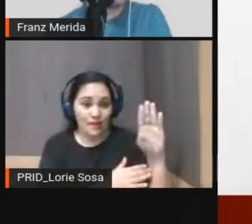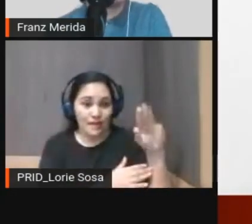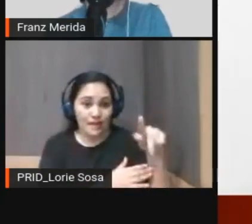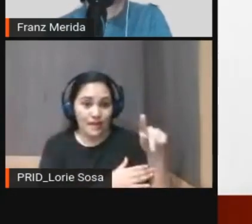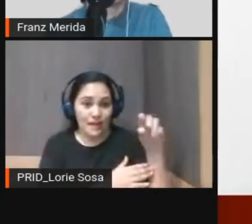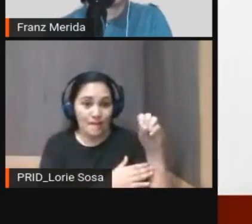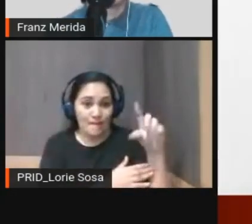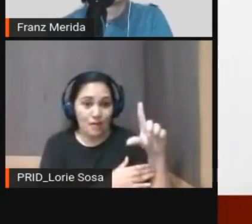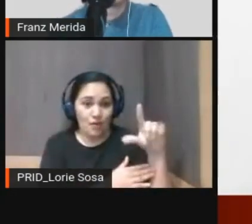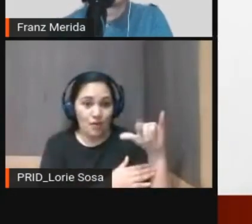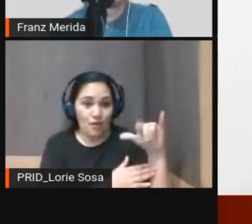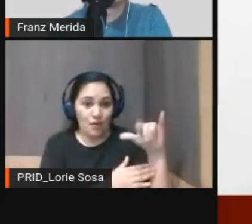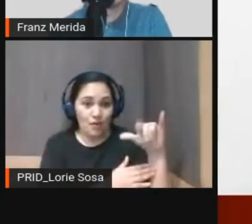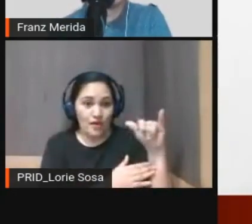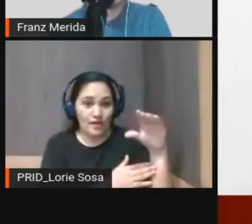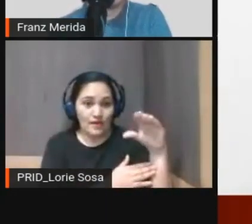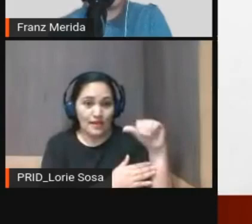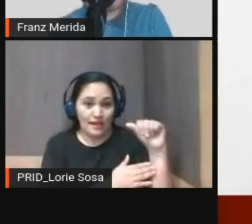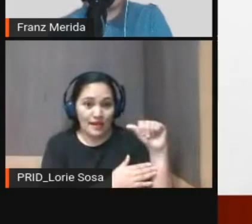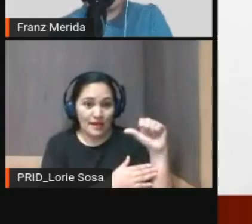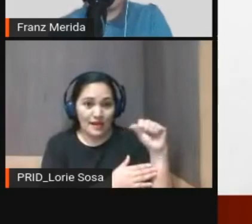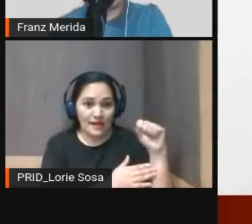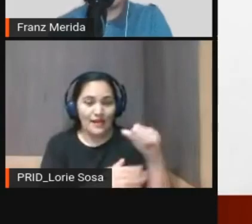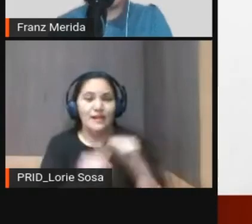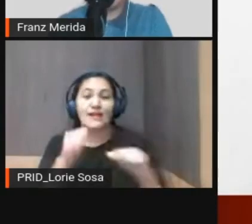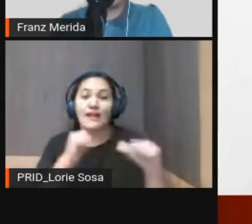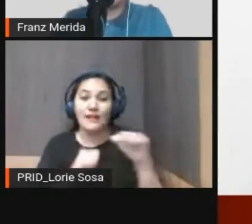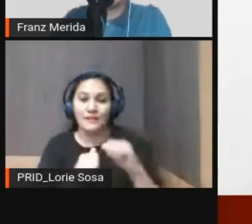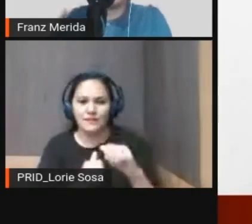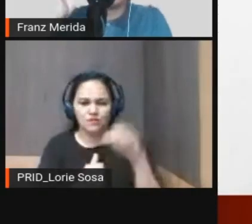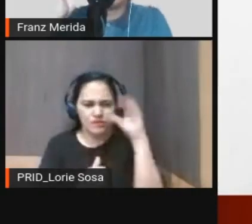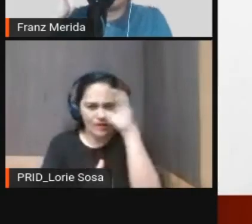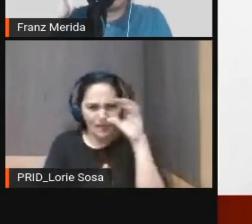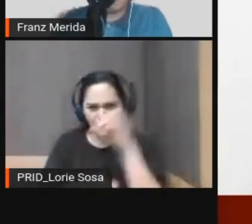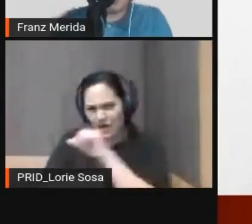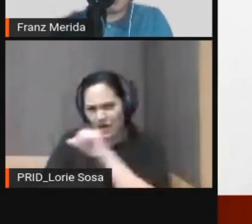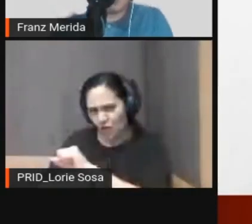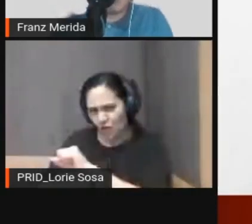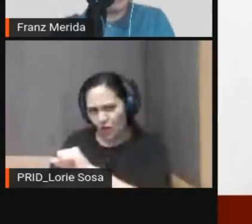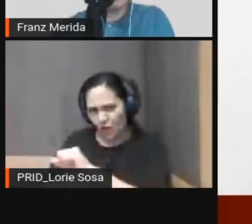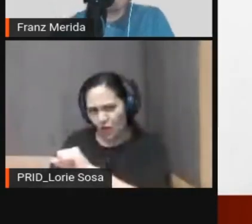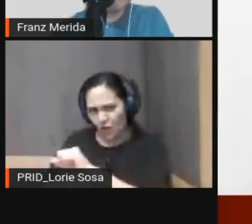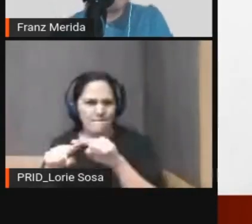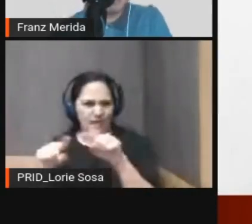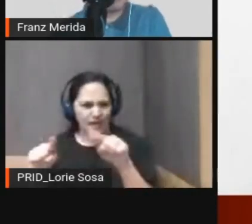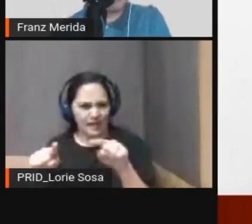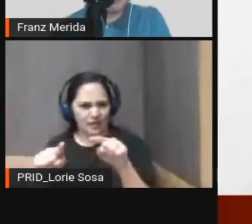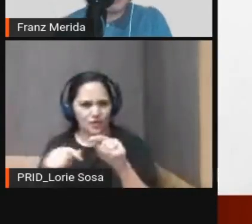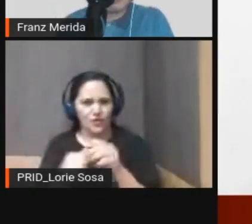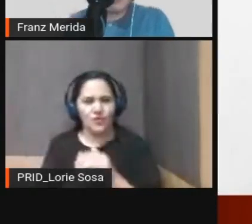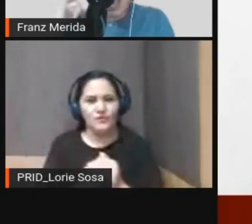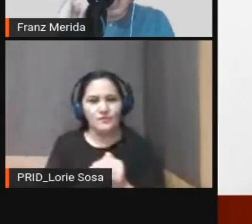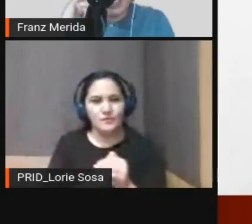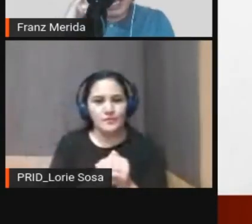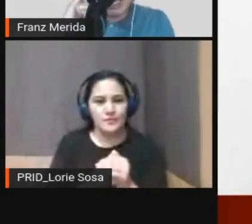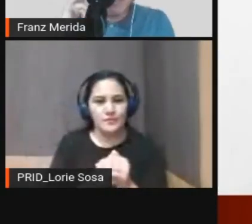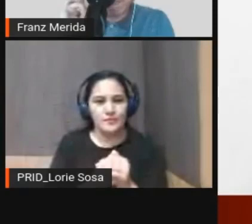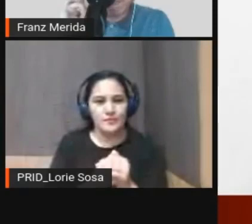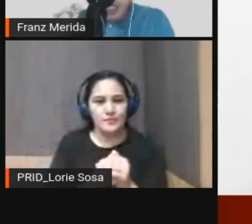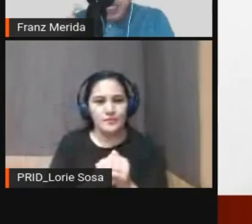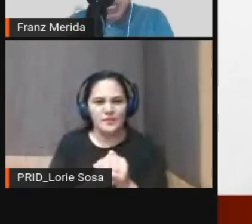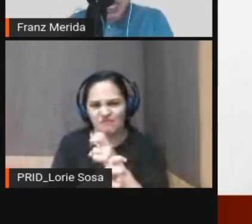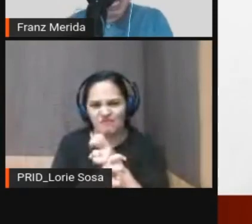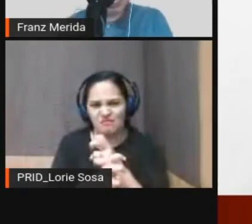naghanap tayo ng trabaho, of course, pero medyo nahirapan din dahil